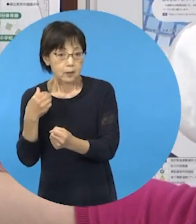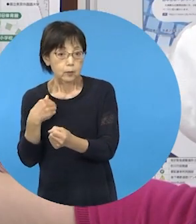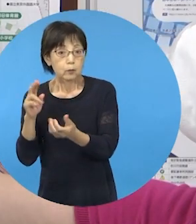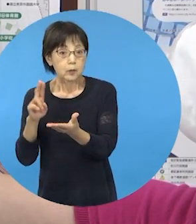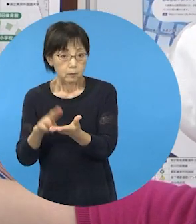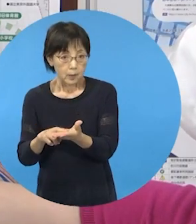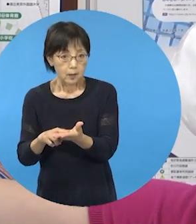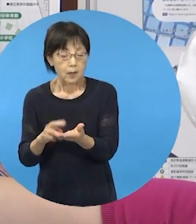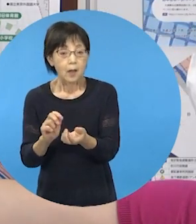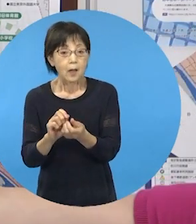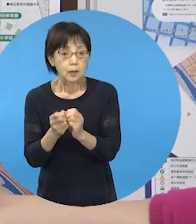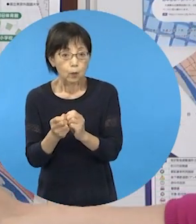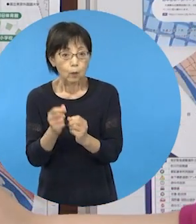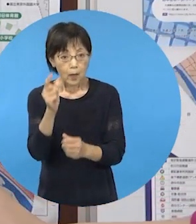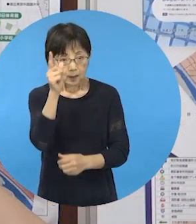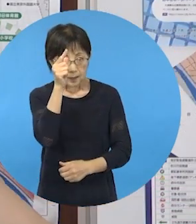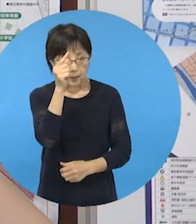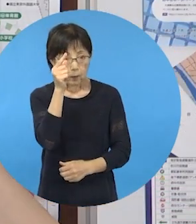にしました。